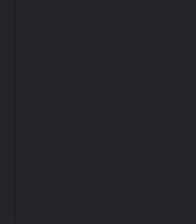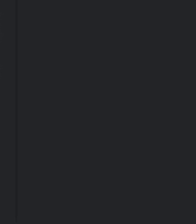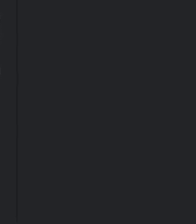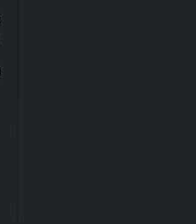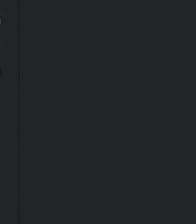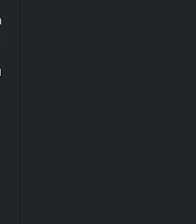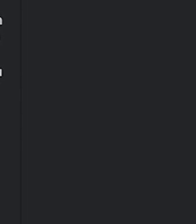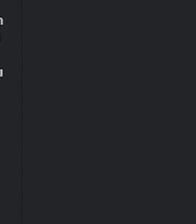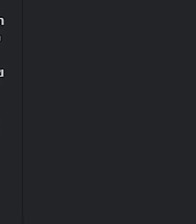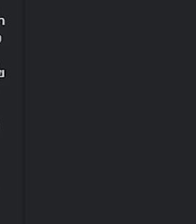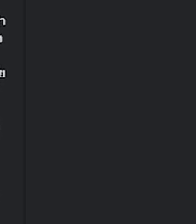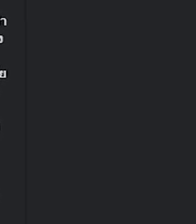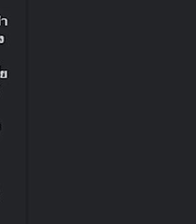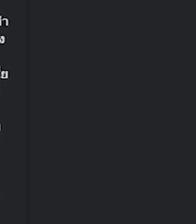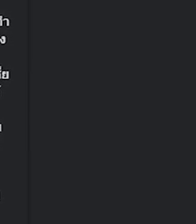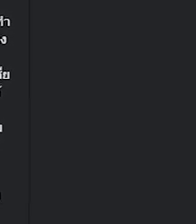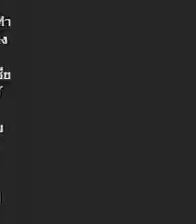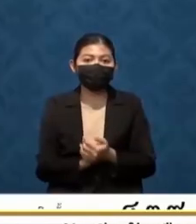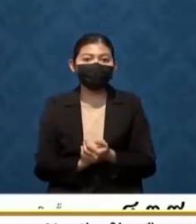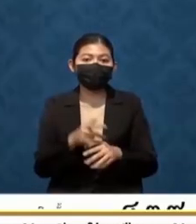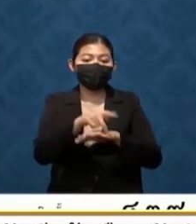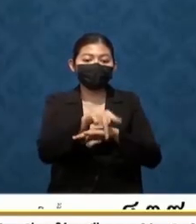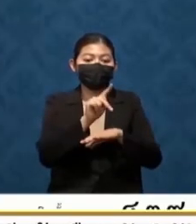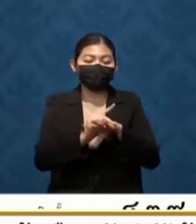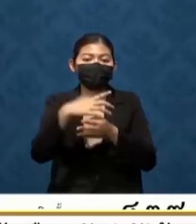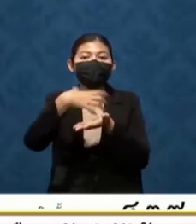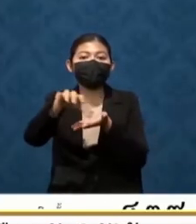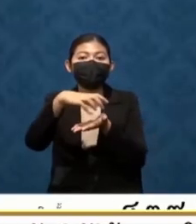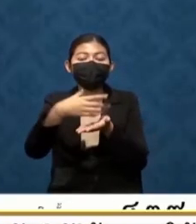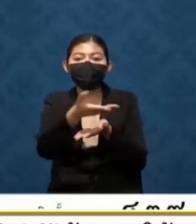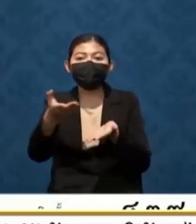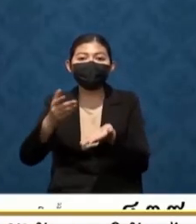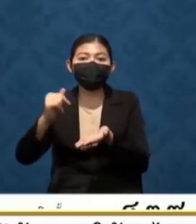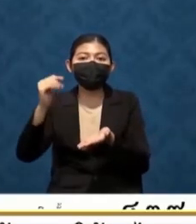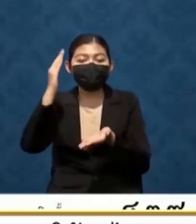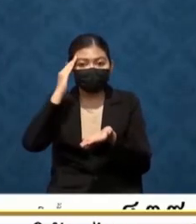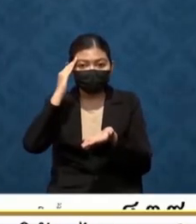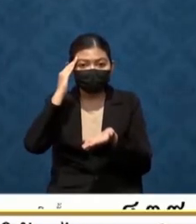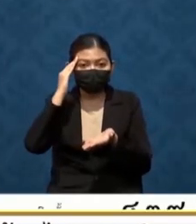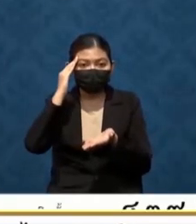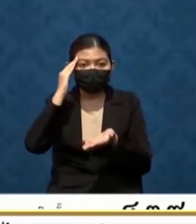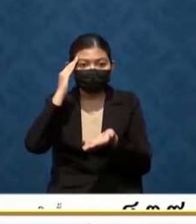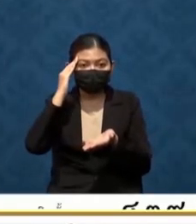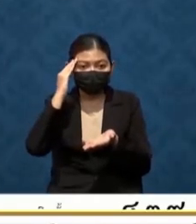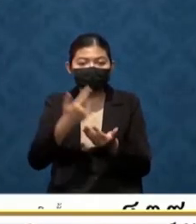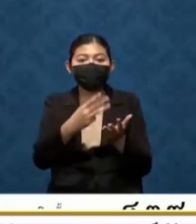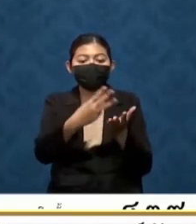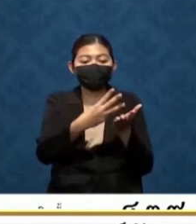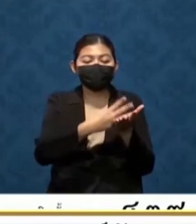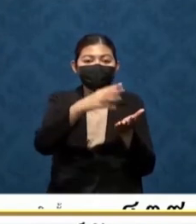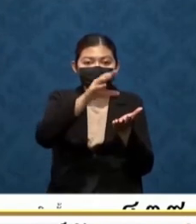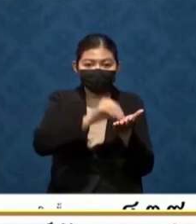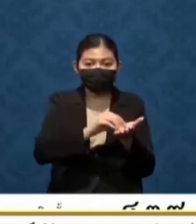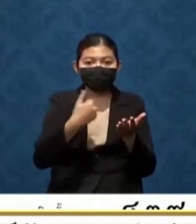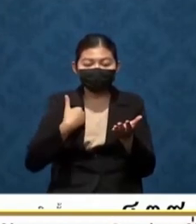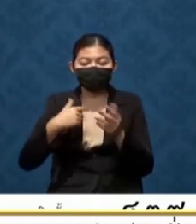าพเป็นขาลงอะไรก็เกิดขึ้นได้หลังจากรองประธานสภาคนที่1นายสุชาติตันเจริญเคยต่อว่ารัฐบาลไม่รับผิดชอบ